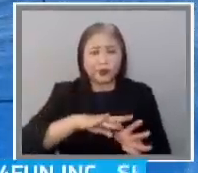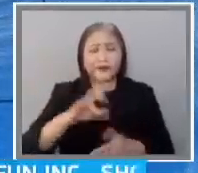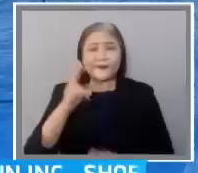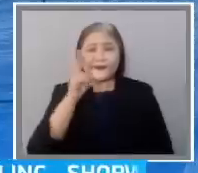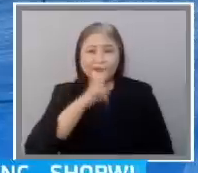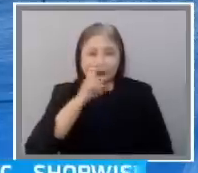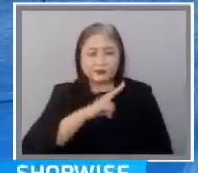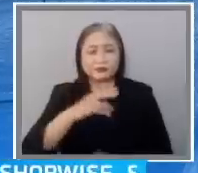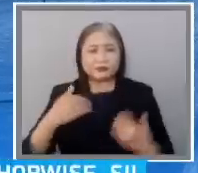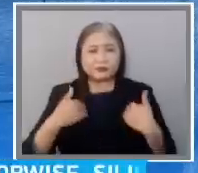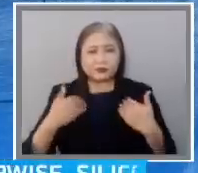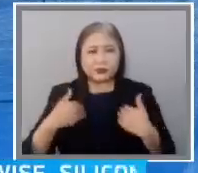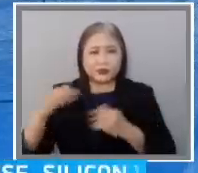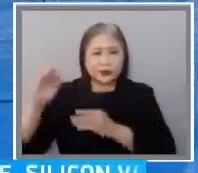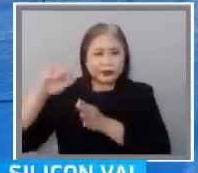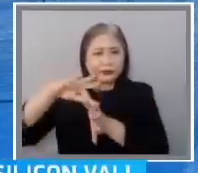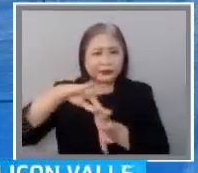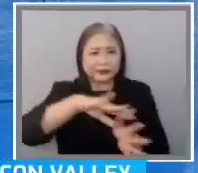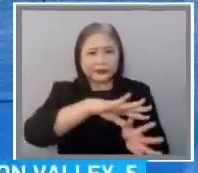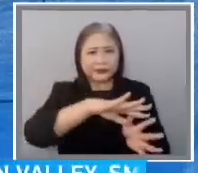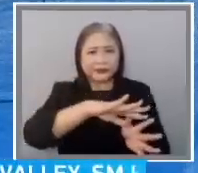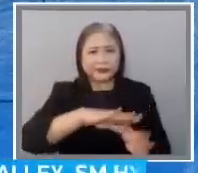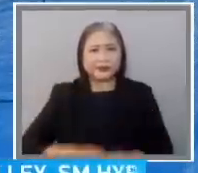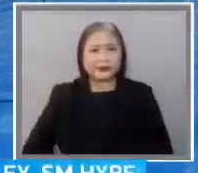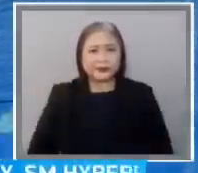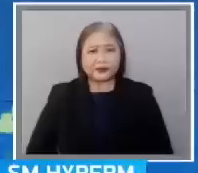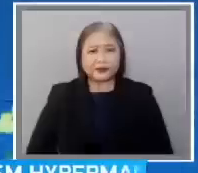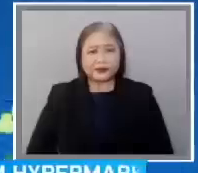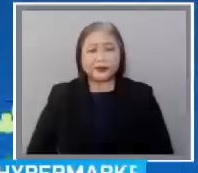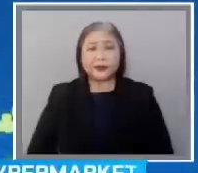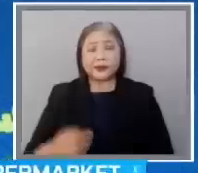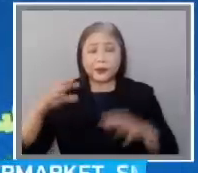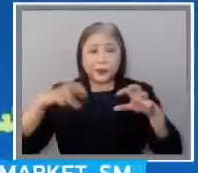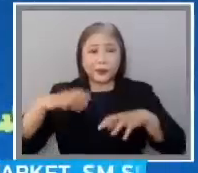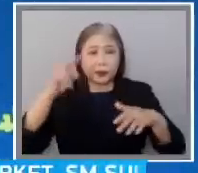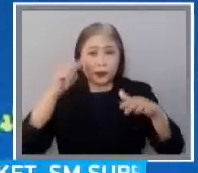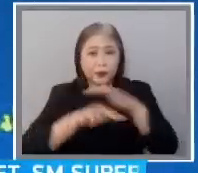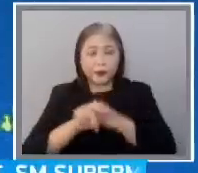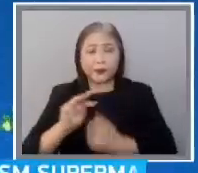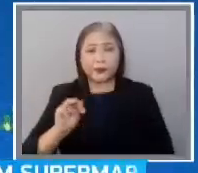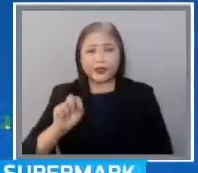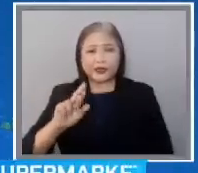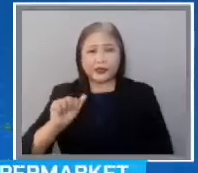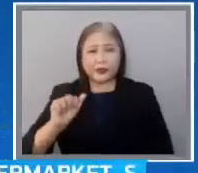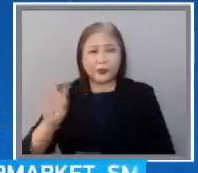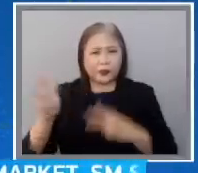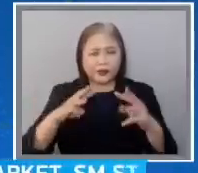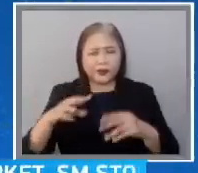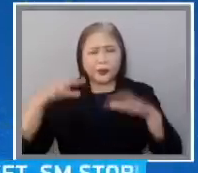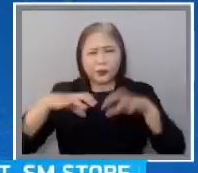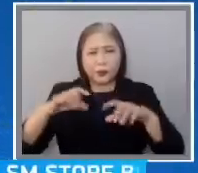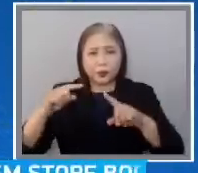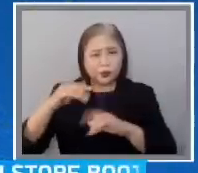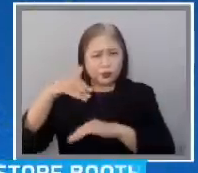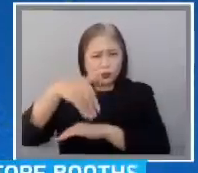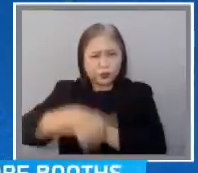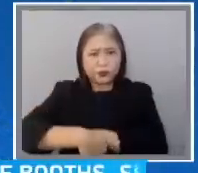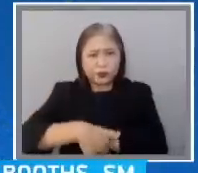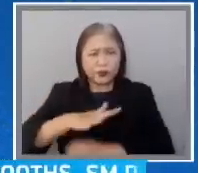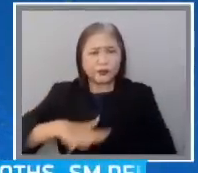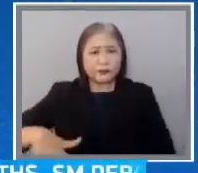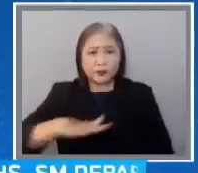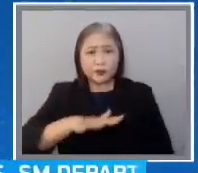ang shear line. Base sa rainfall forecast ng Metro Weather, maulan na hanggang mamayang gabi sa halos buong Southern